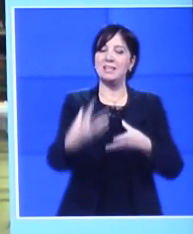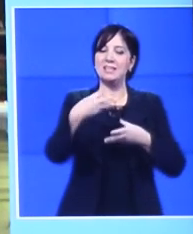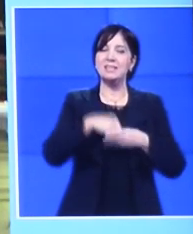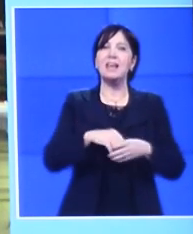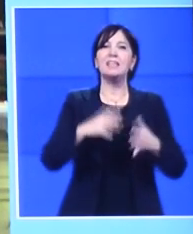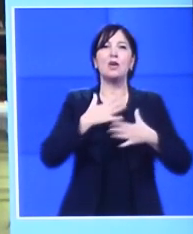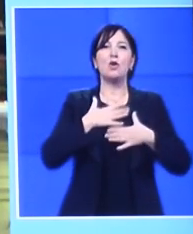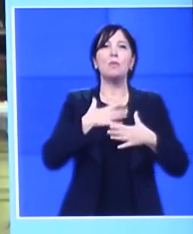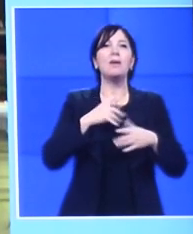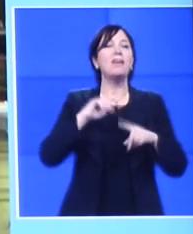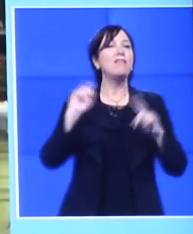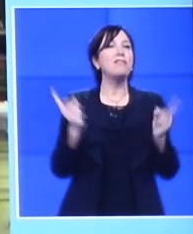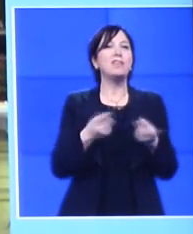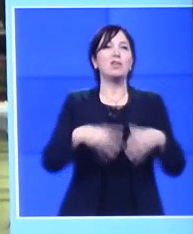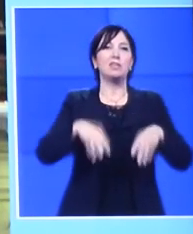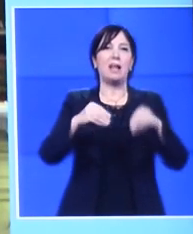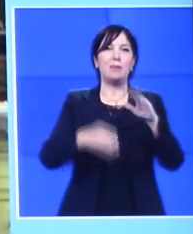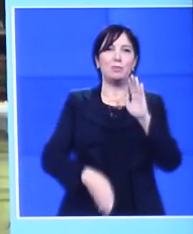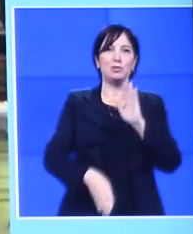dal principio.